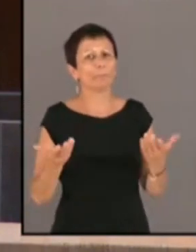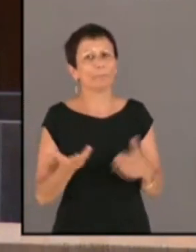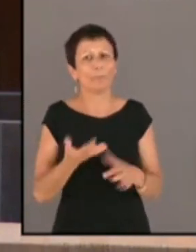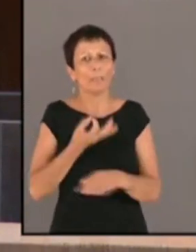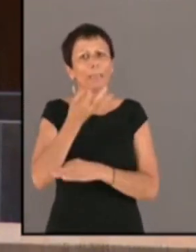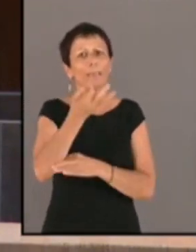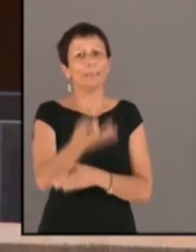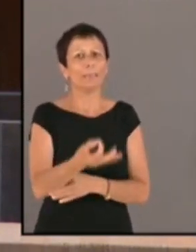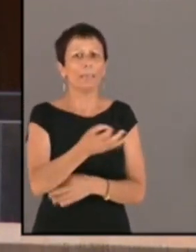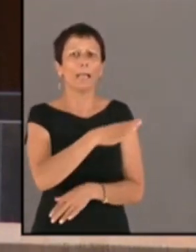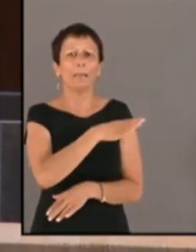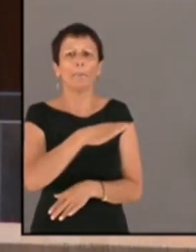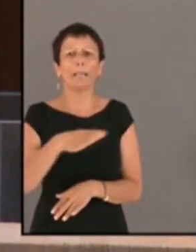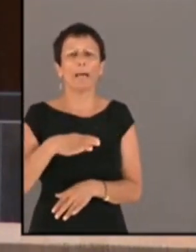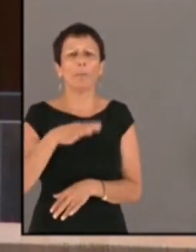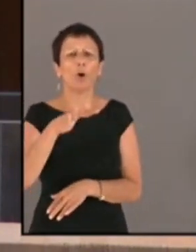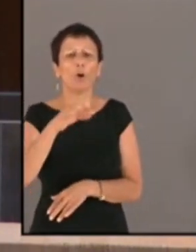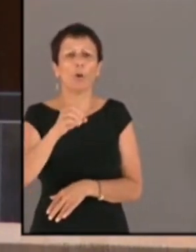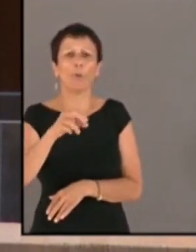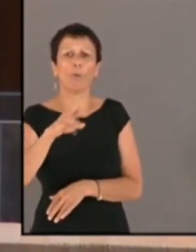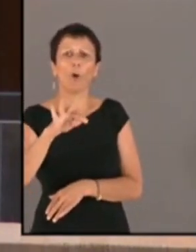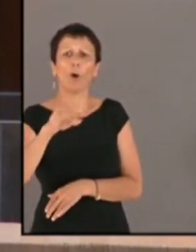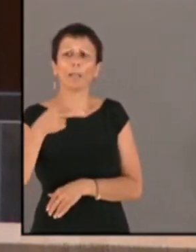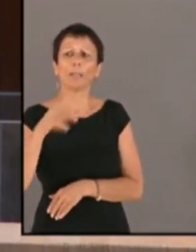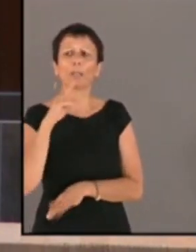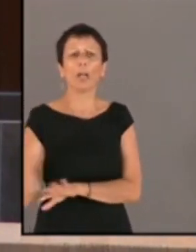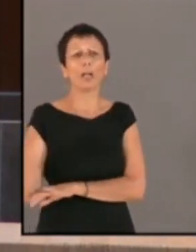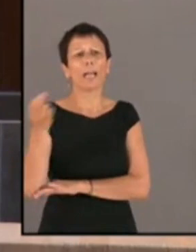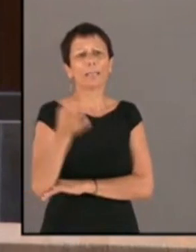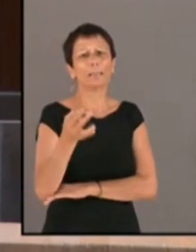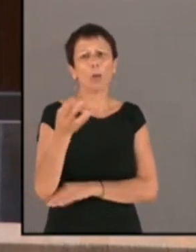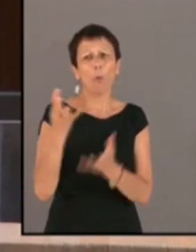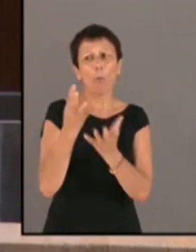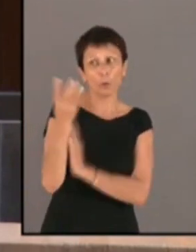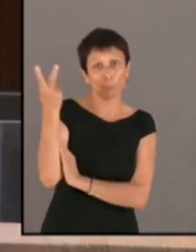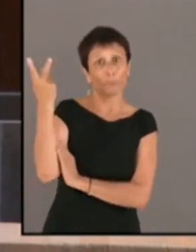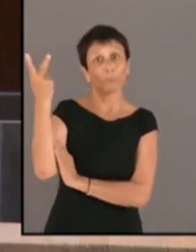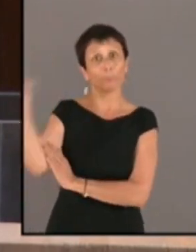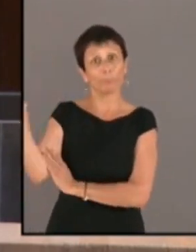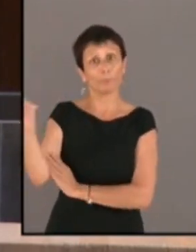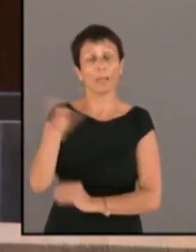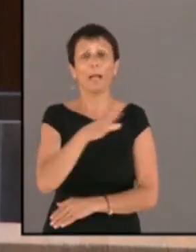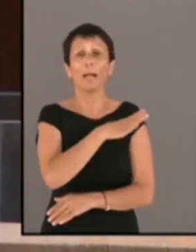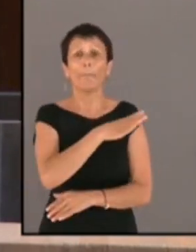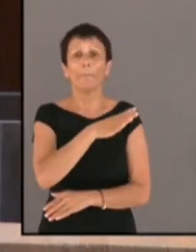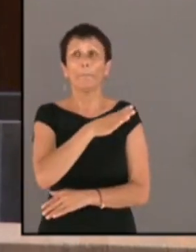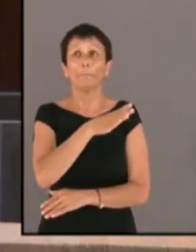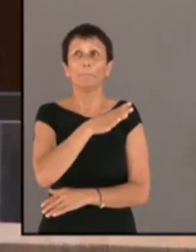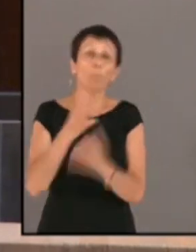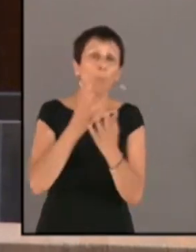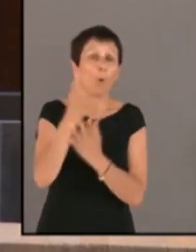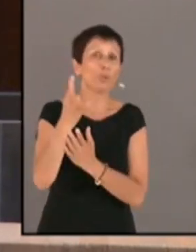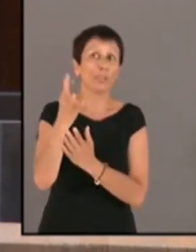rebondir sur ce que Madame Fortin a pu exprimer dans le projet qui est le sien, qui est celui de cette majorité